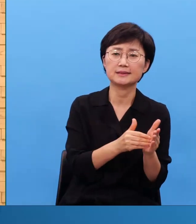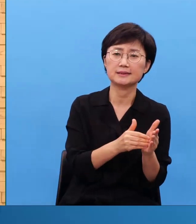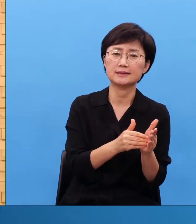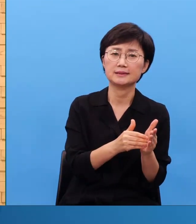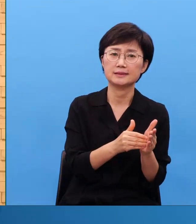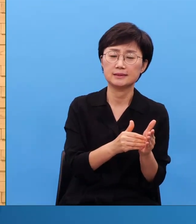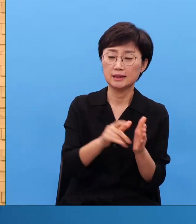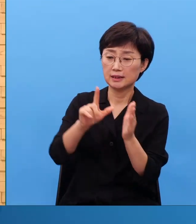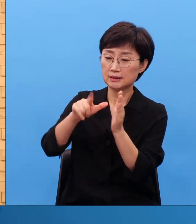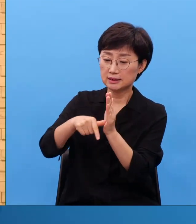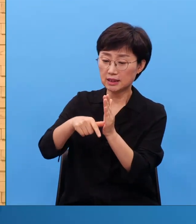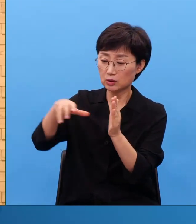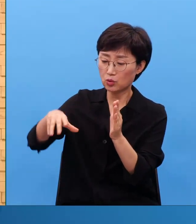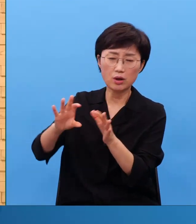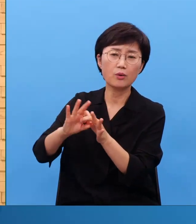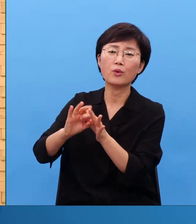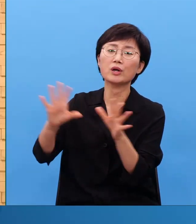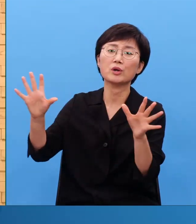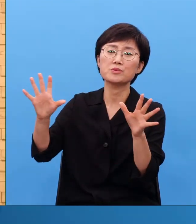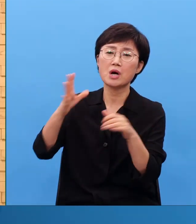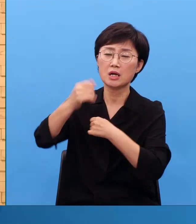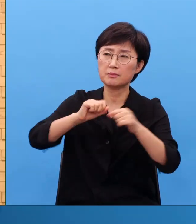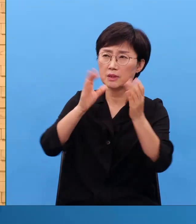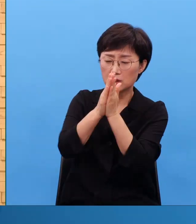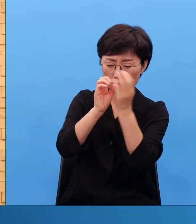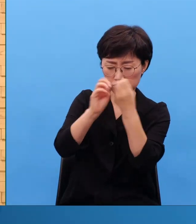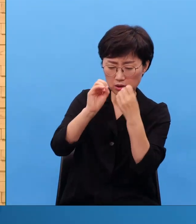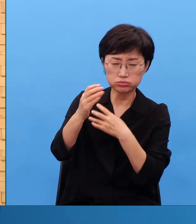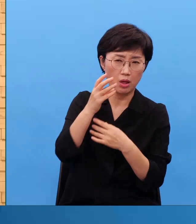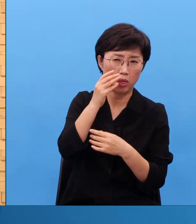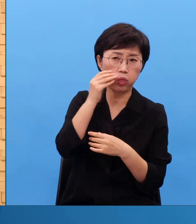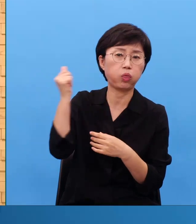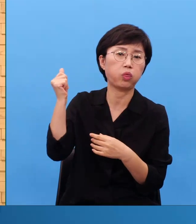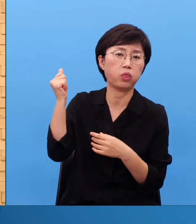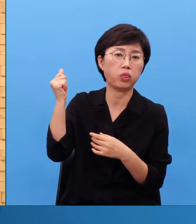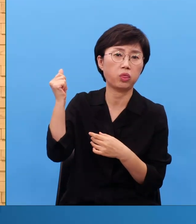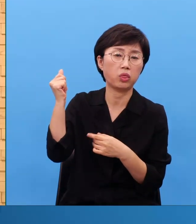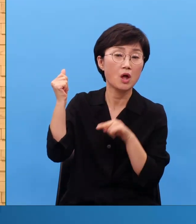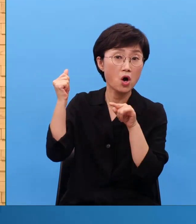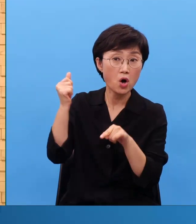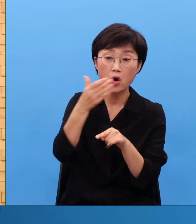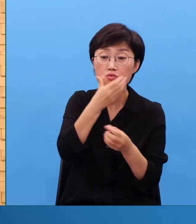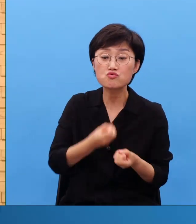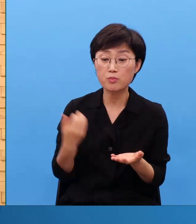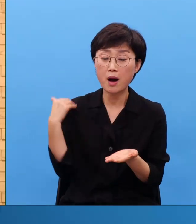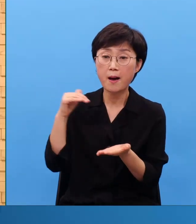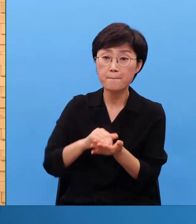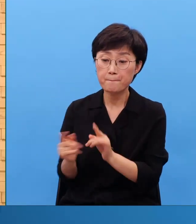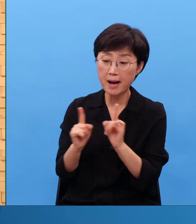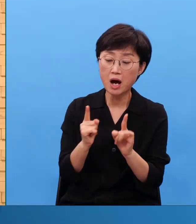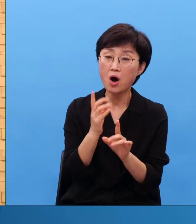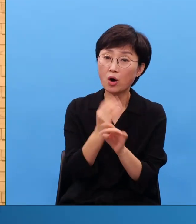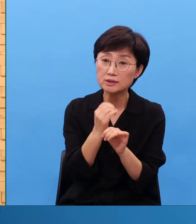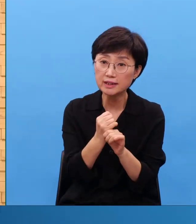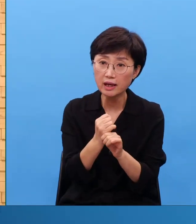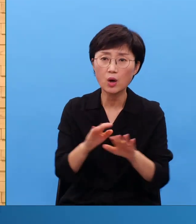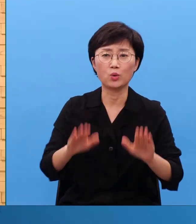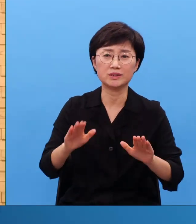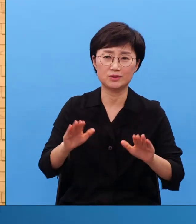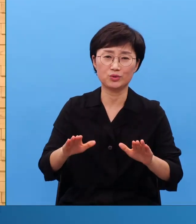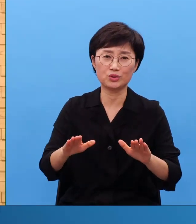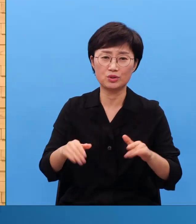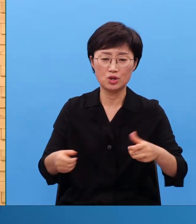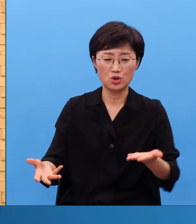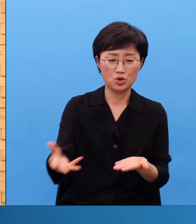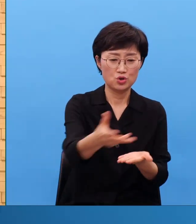works that will transcend time and space to the very ends of the earth. 이 축복을 회복하는 것이 수장절입니다. 이게 추수절이에요. Restoring